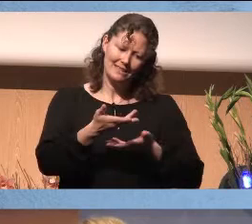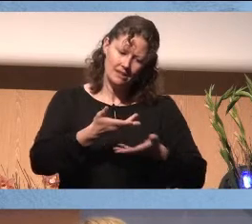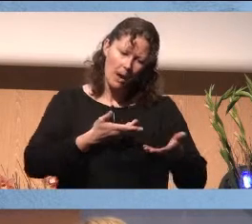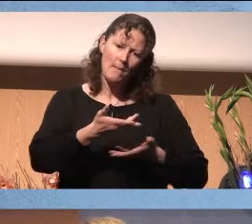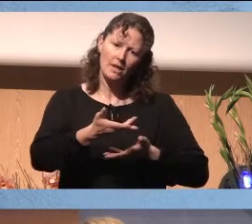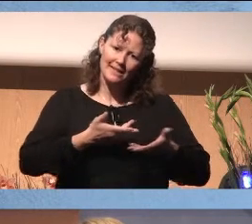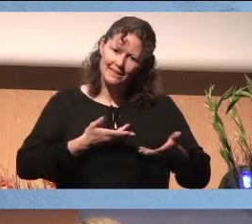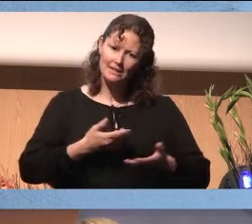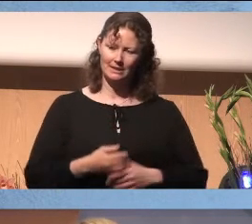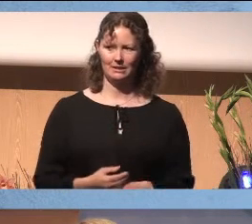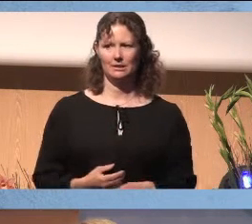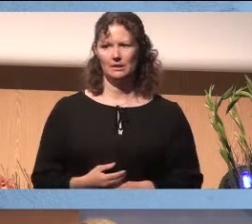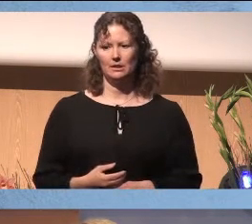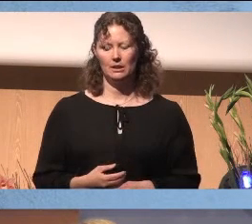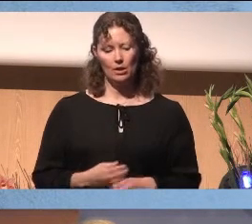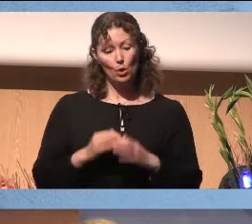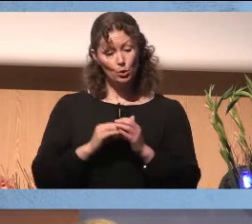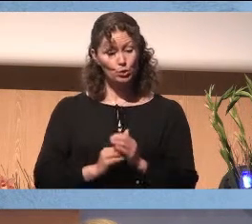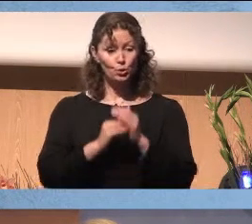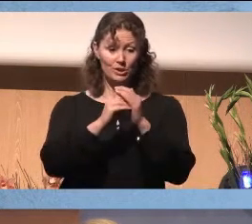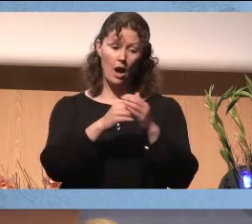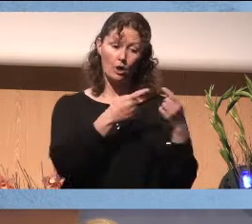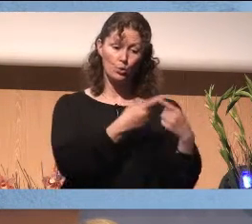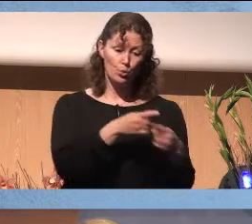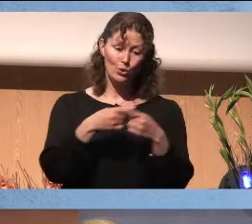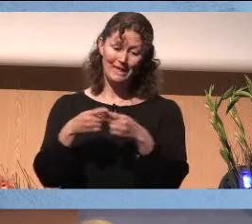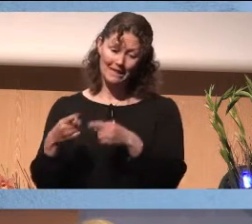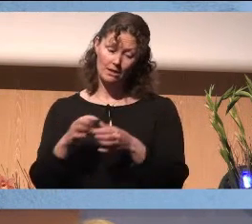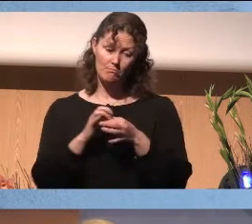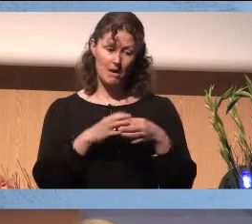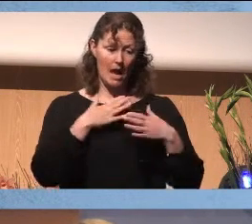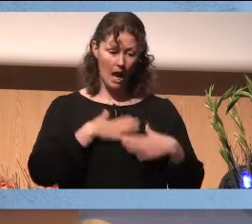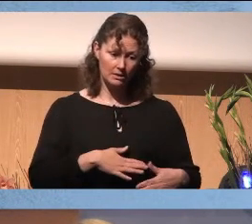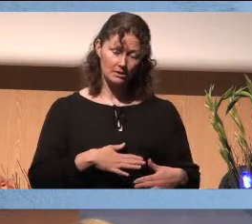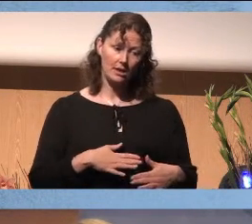på. Og sosial ulikhet I helse,